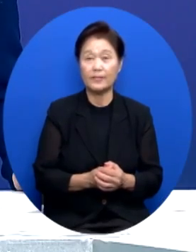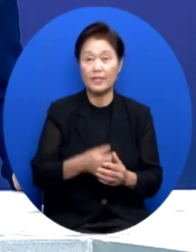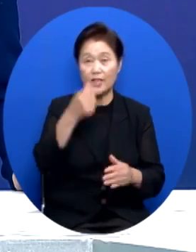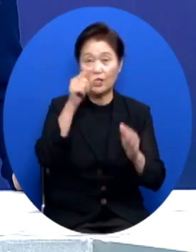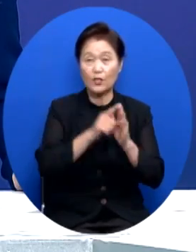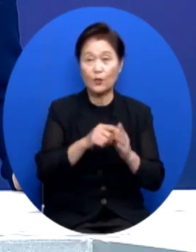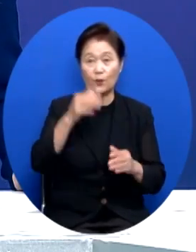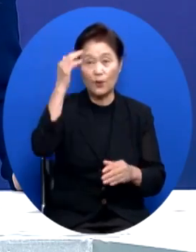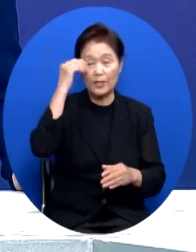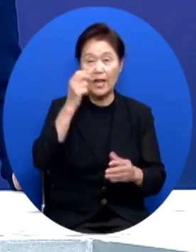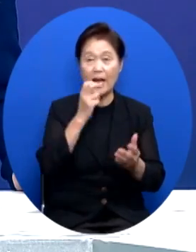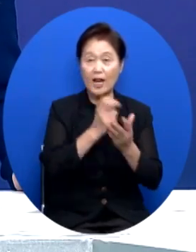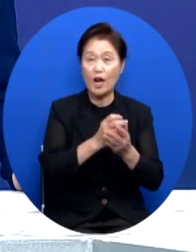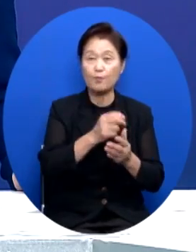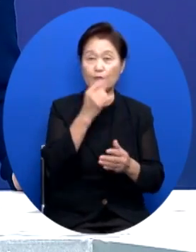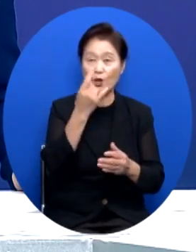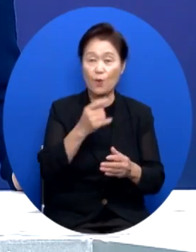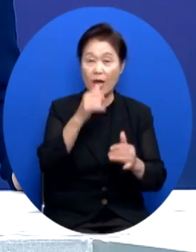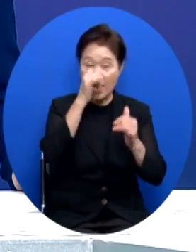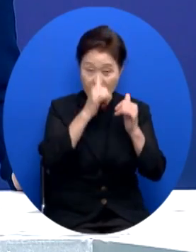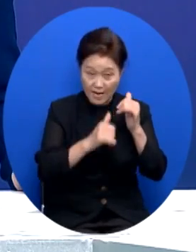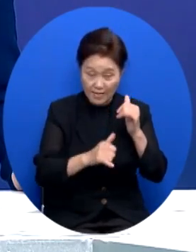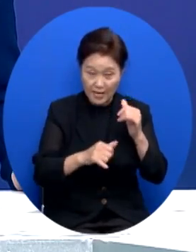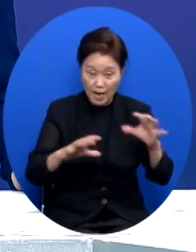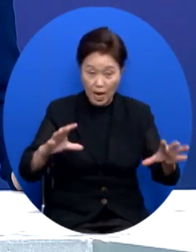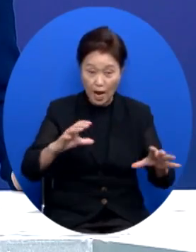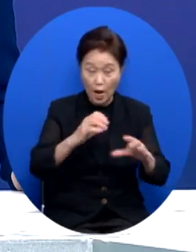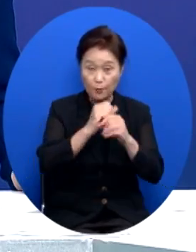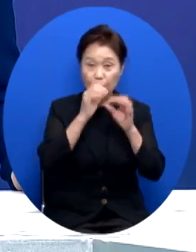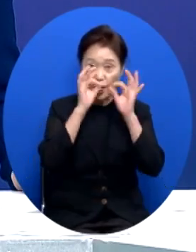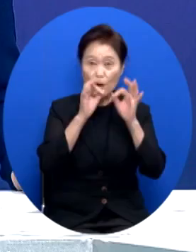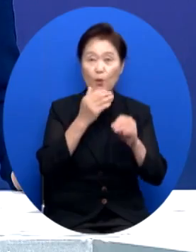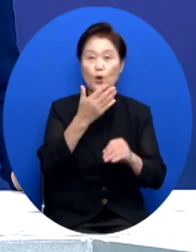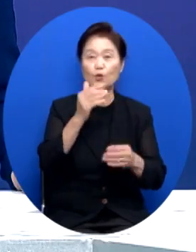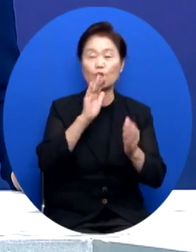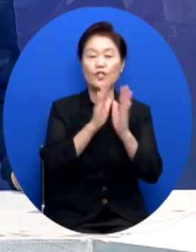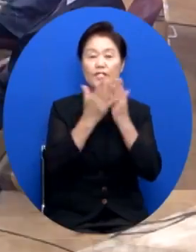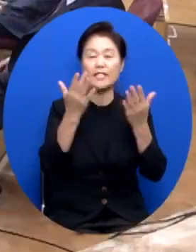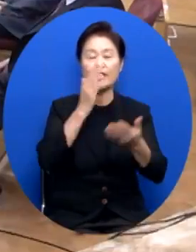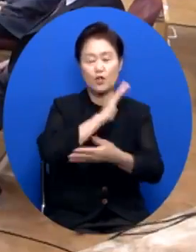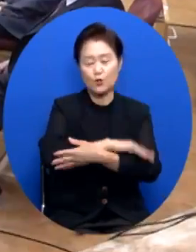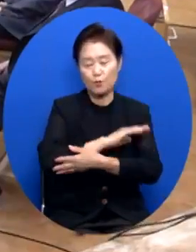기독교 대한감리회의 역사를 한눈에 볼 수 있는 책이 출판됐습니다.